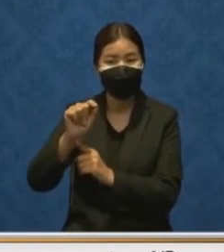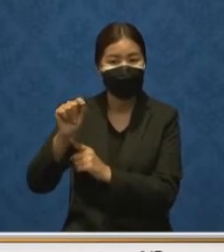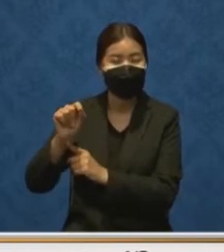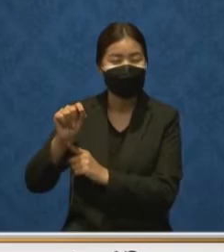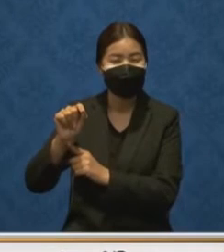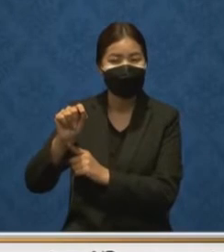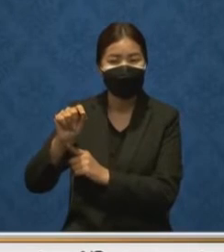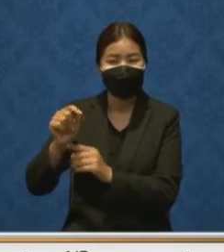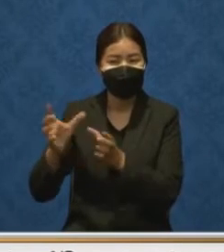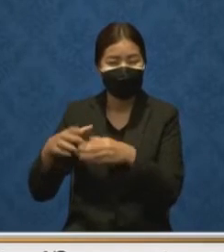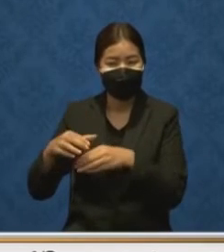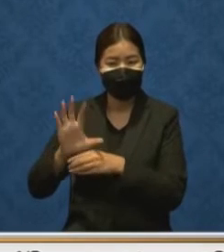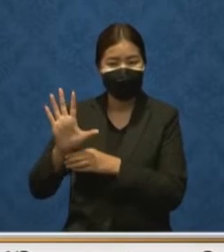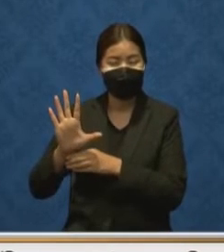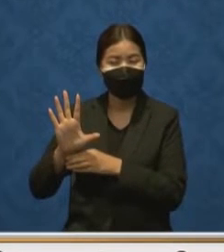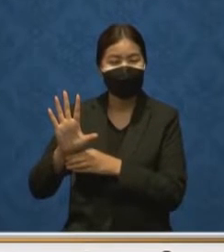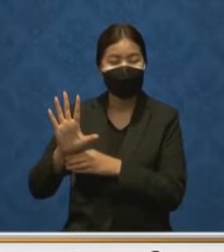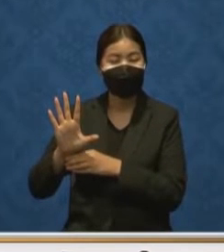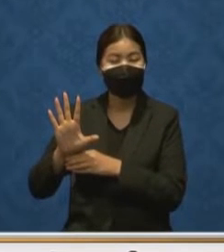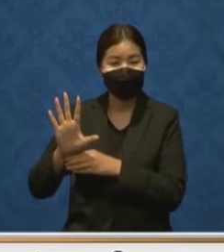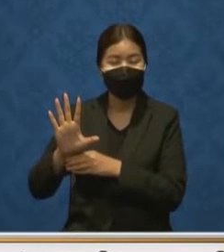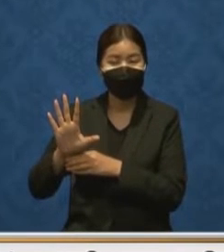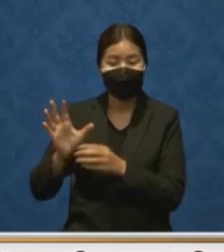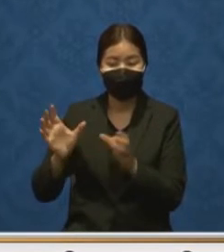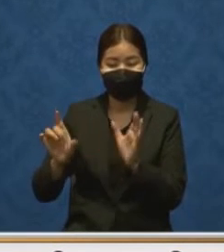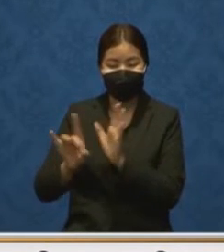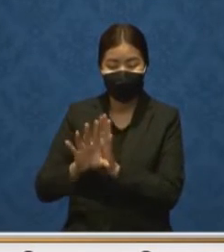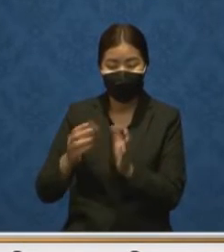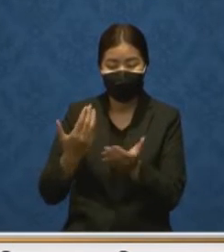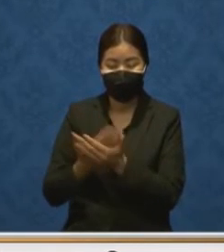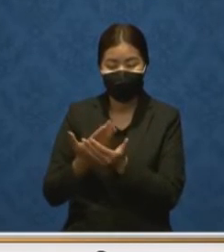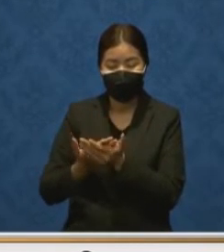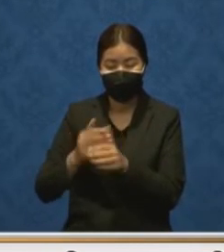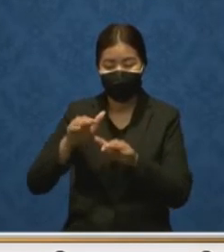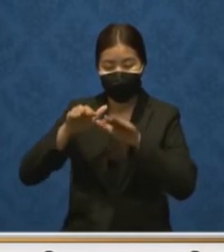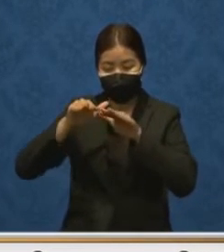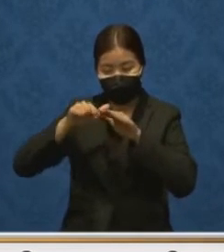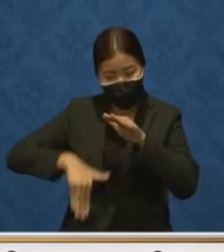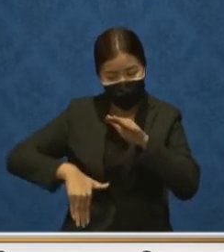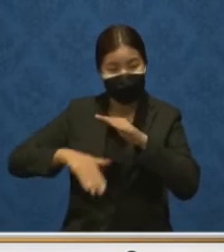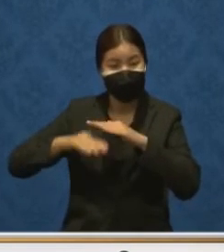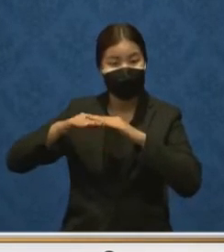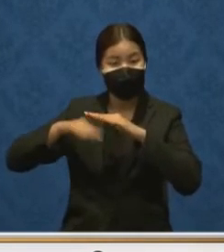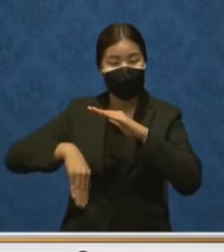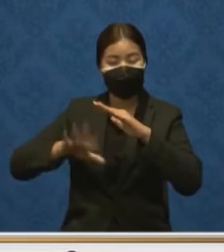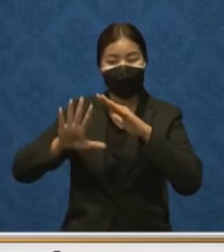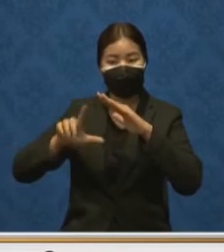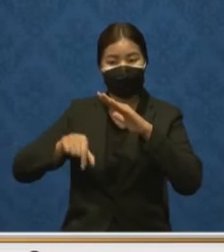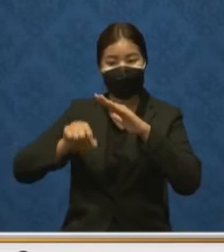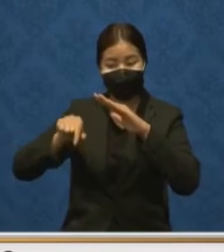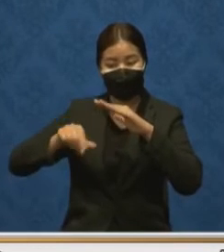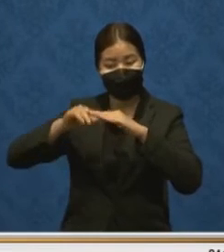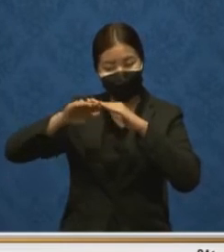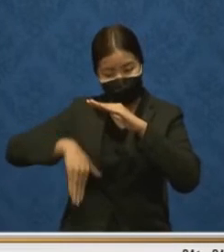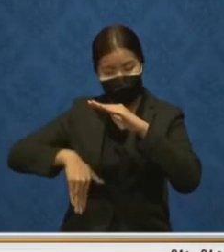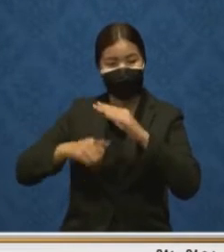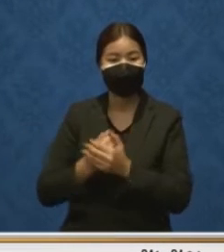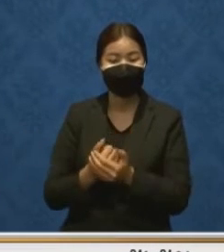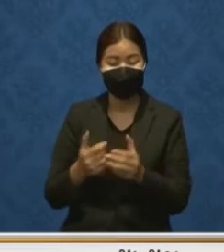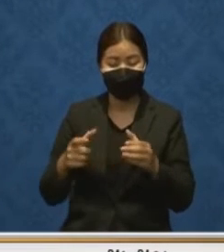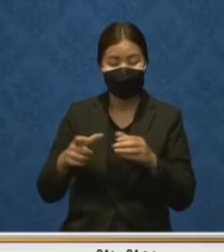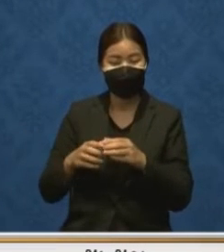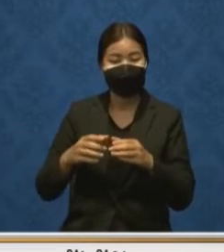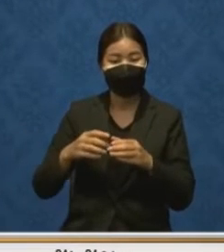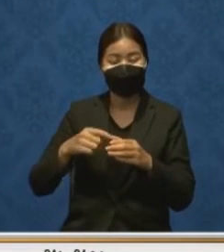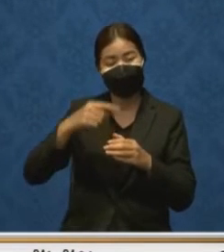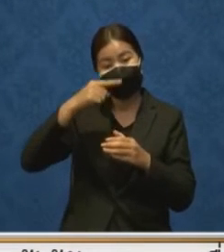4 5-10%แล้วกกลมที่ 5 สุดท้ายที่เงิเฟอรต่ำคือต่ำกว่า 5%ประเทศไทยก็